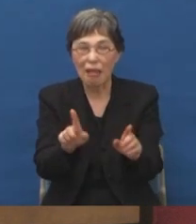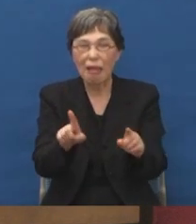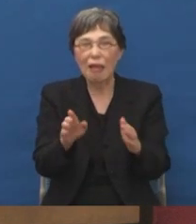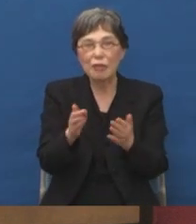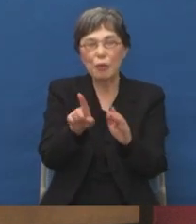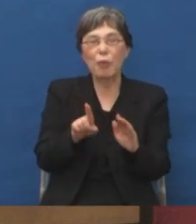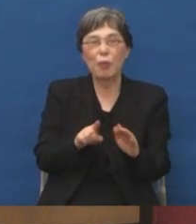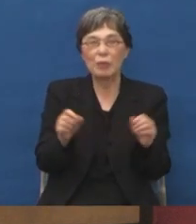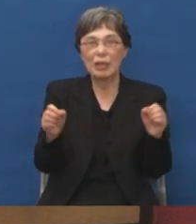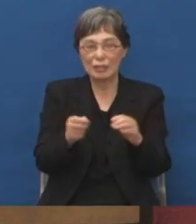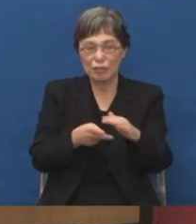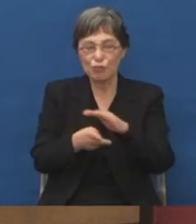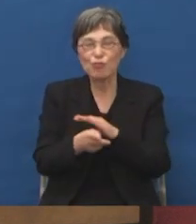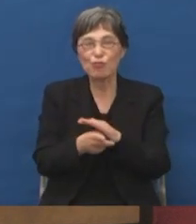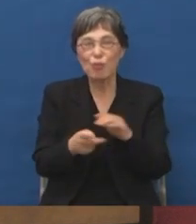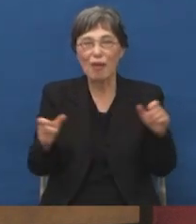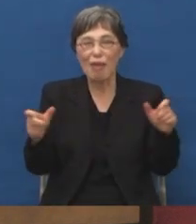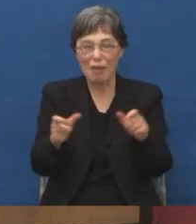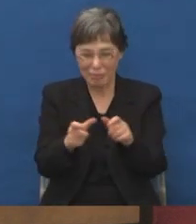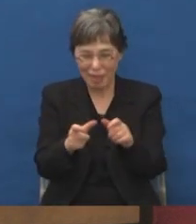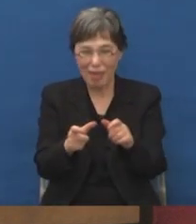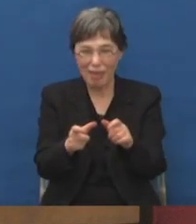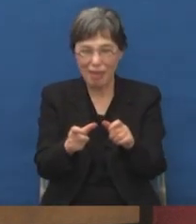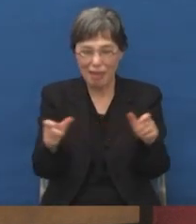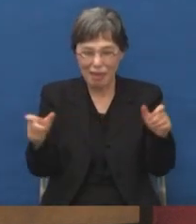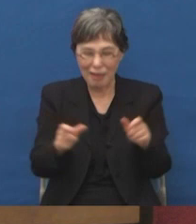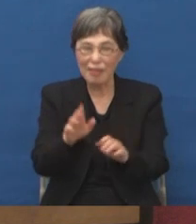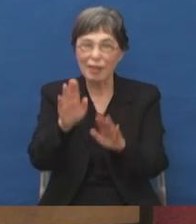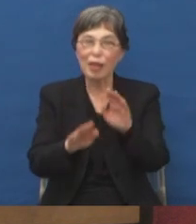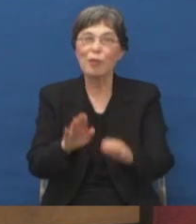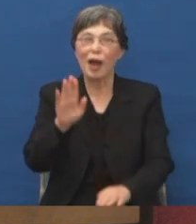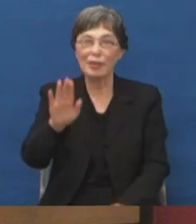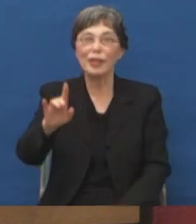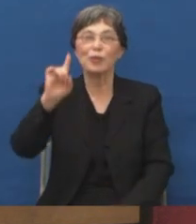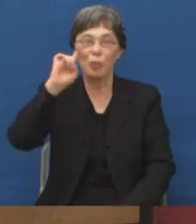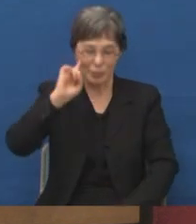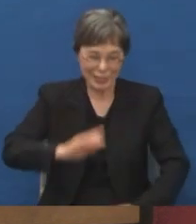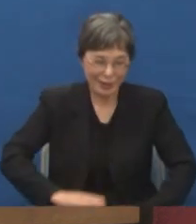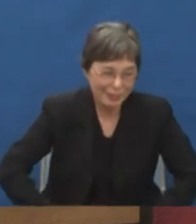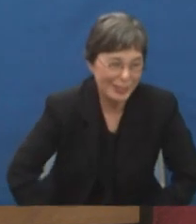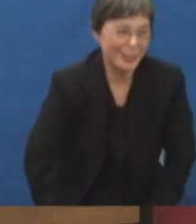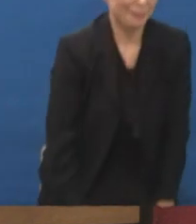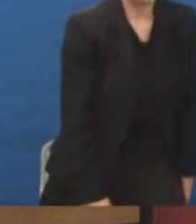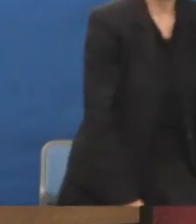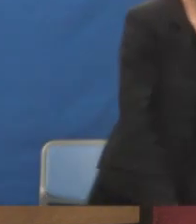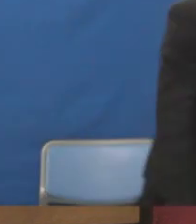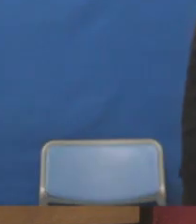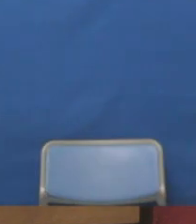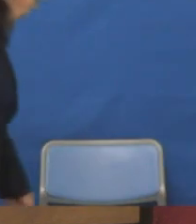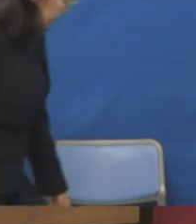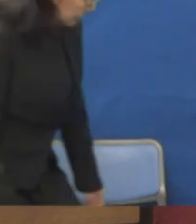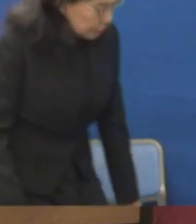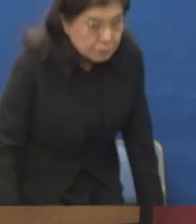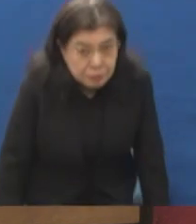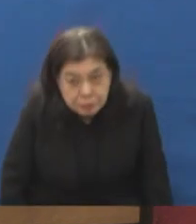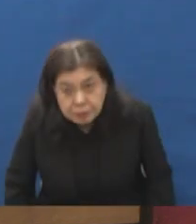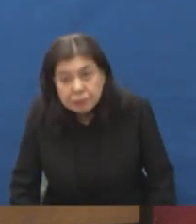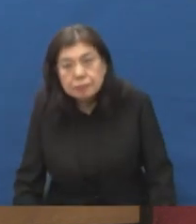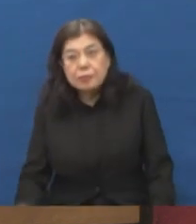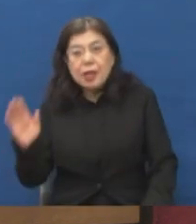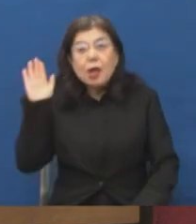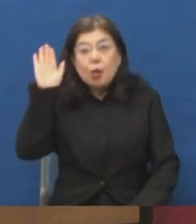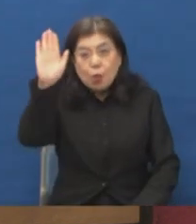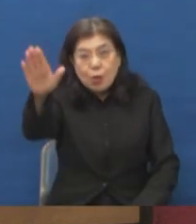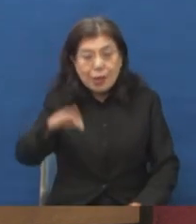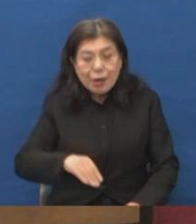期入所の利用も影響を受け減少傾向にあったと思われます。これから高齢化がさらに